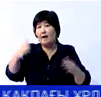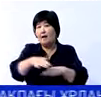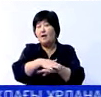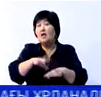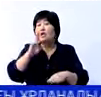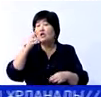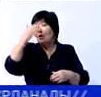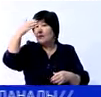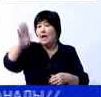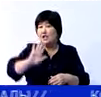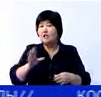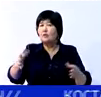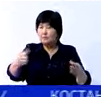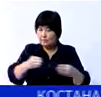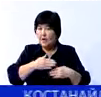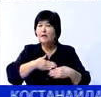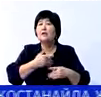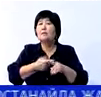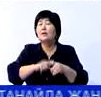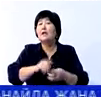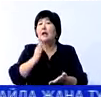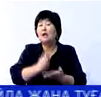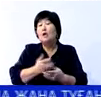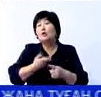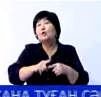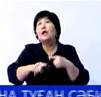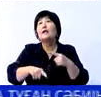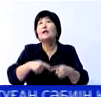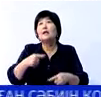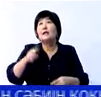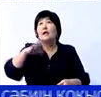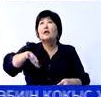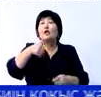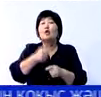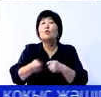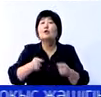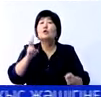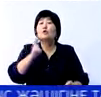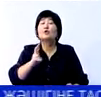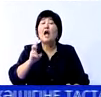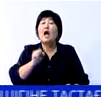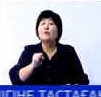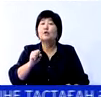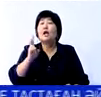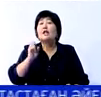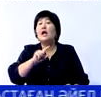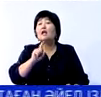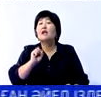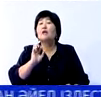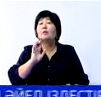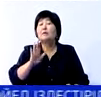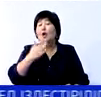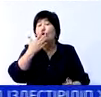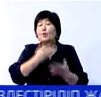ешкімді жатсынбайтын, бөлмейтін жармандығы болса, сөйден кейінгі елбасымыз Нұрсұлтан Әбішұлы Назарбаевтың